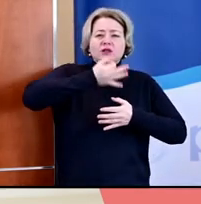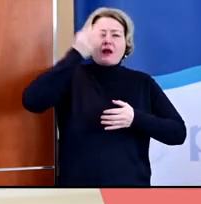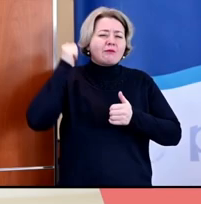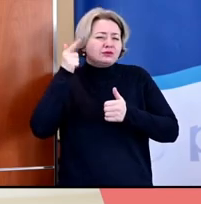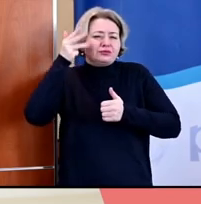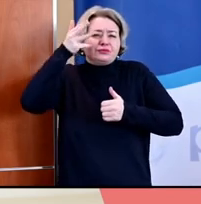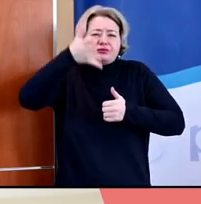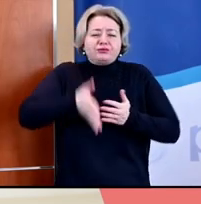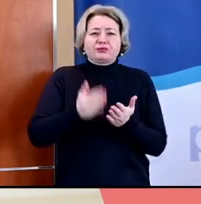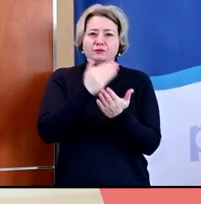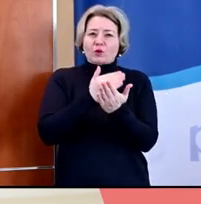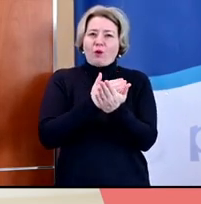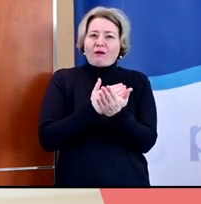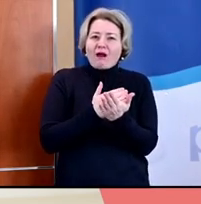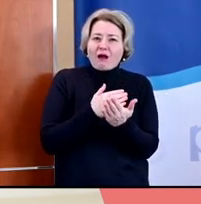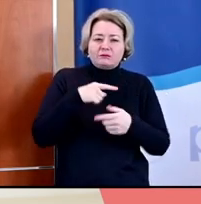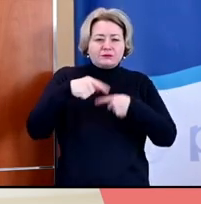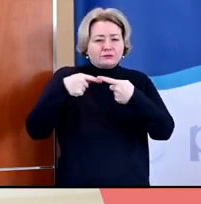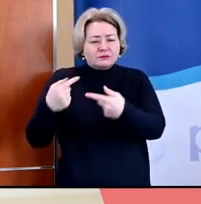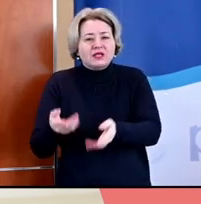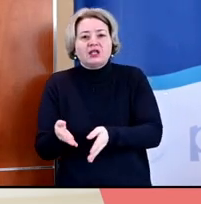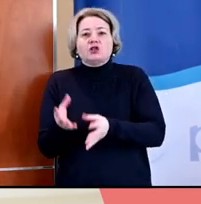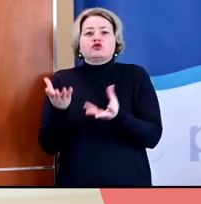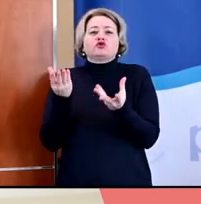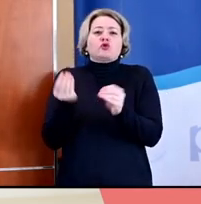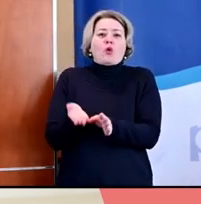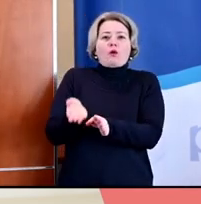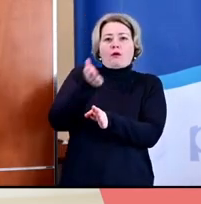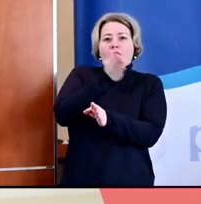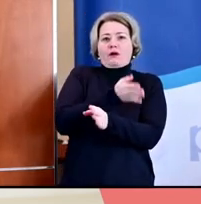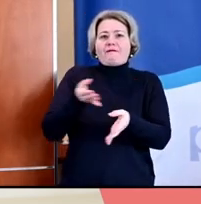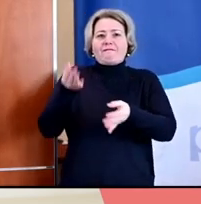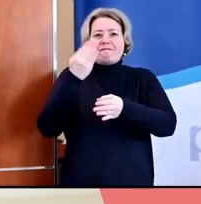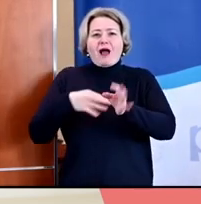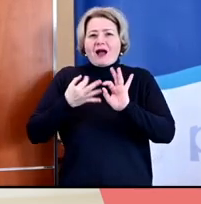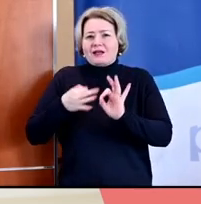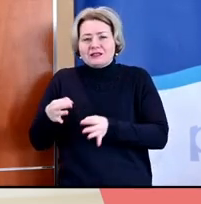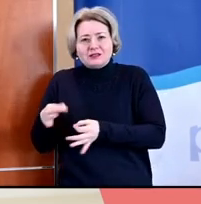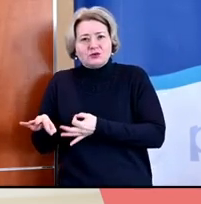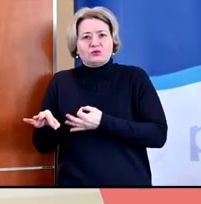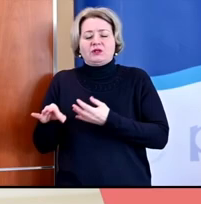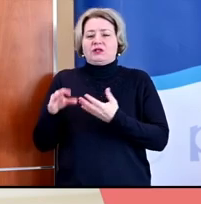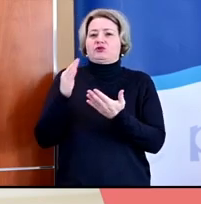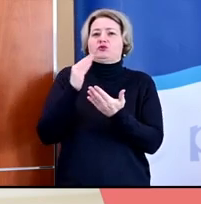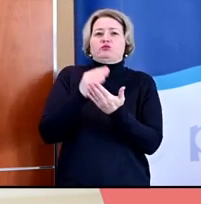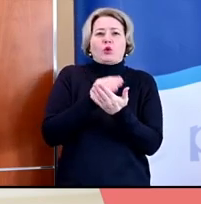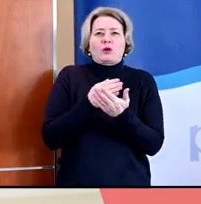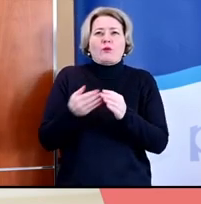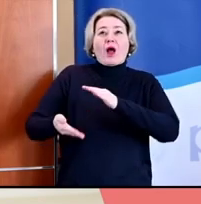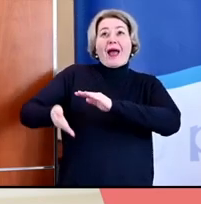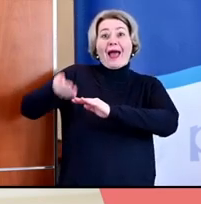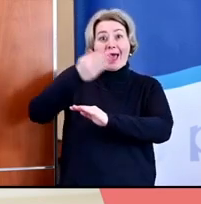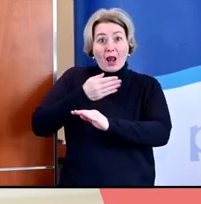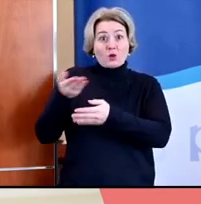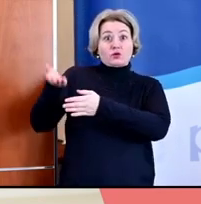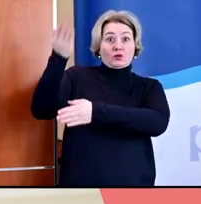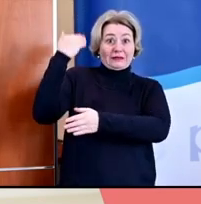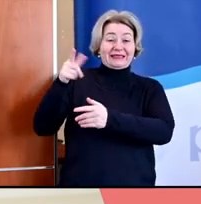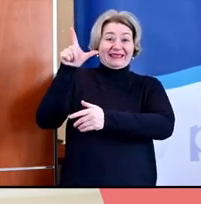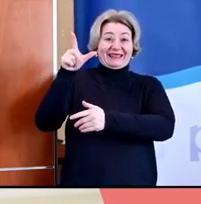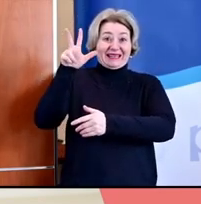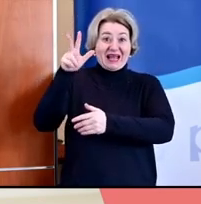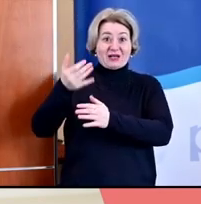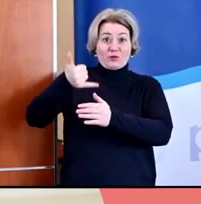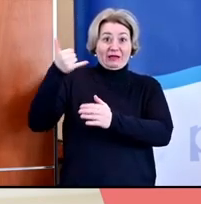terveztünk de nagyon sok megelőző felkészülés volt olyan programok is voltak amik előző évben vagy akár két évvel három